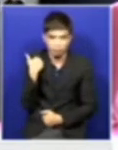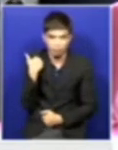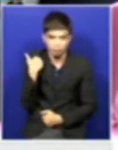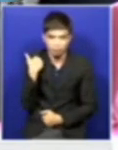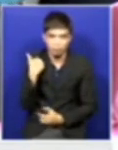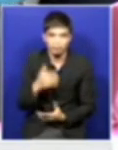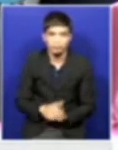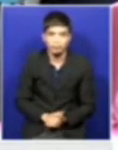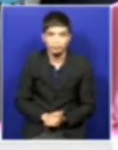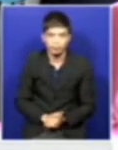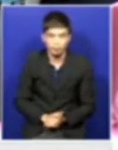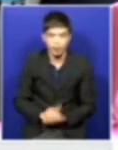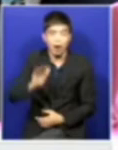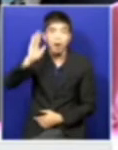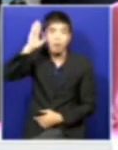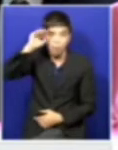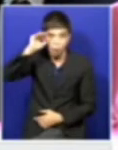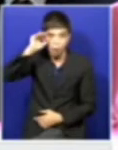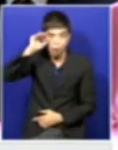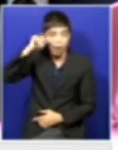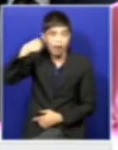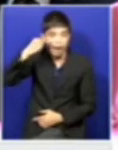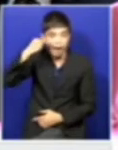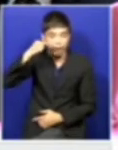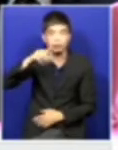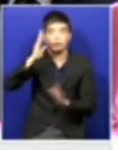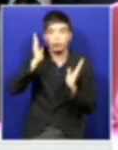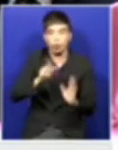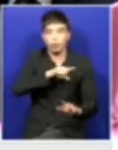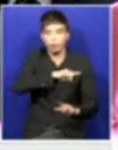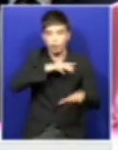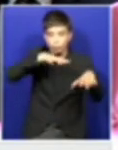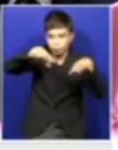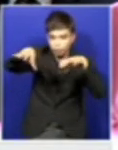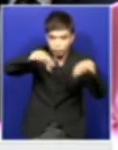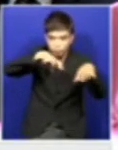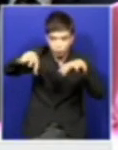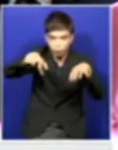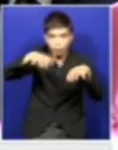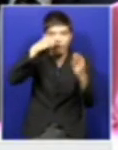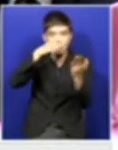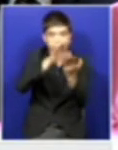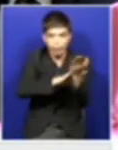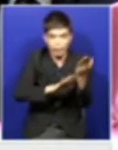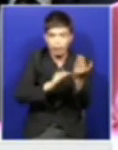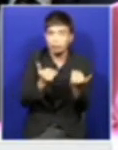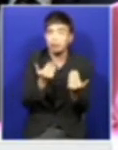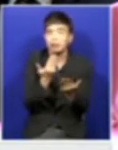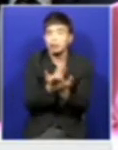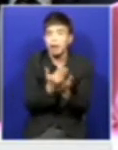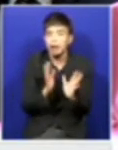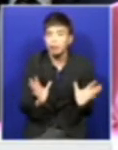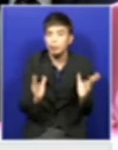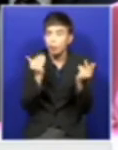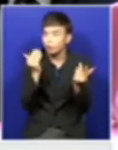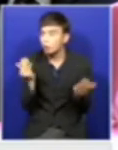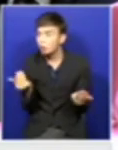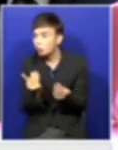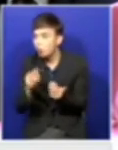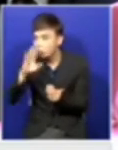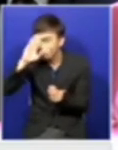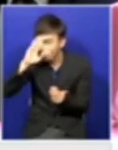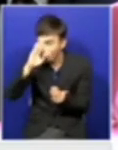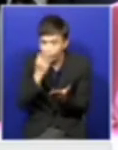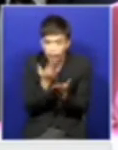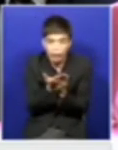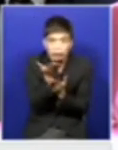พ่อในฐานะผู้บริหารประเทศวันนี้บอกว่าสตังค์หมดแล้วลูกก็ป่วยจะต้องไปยืมเงิน 1.9 ล้านล้